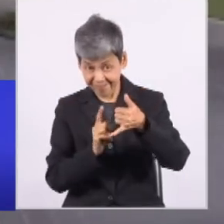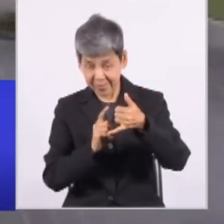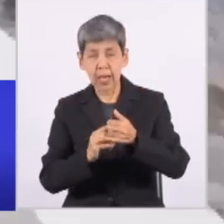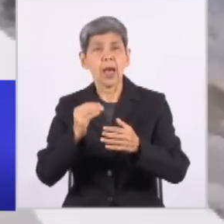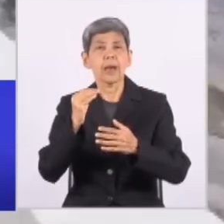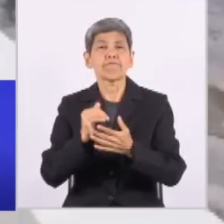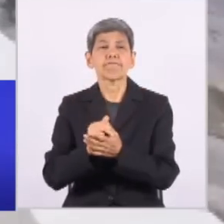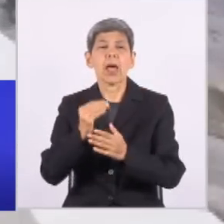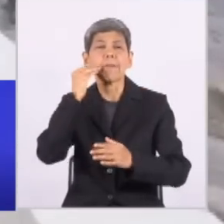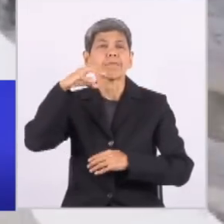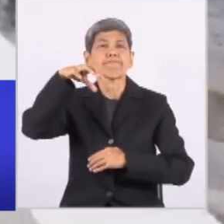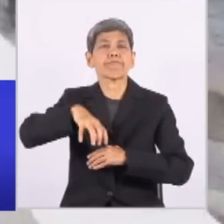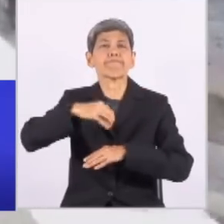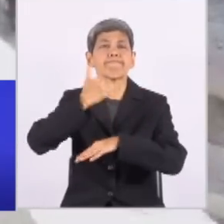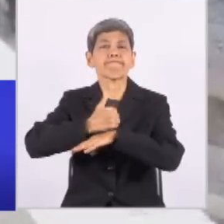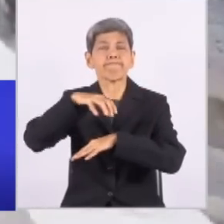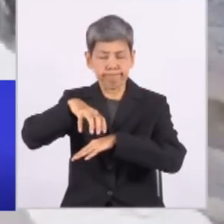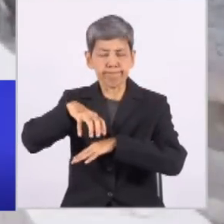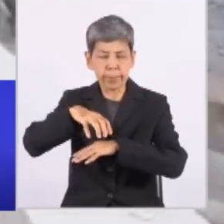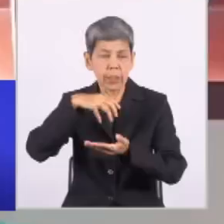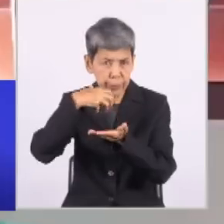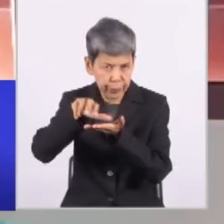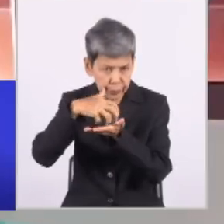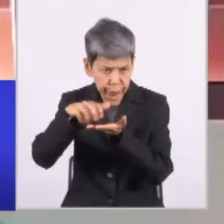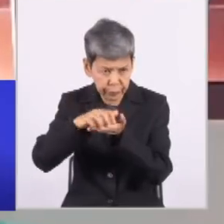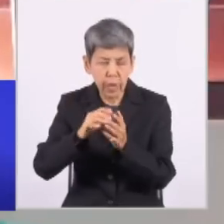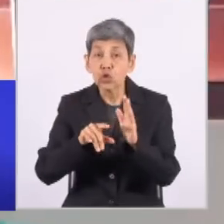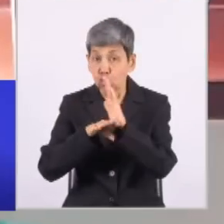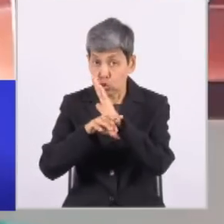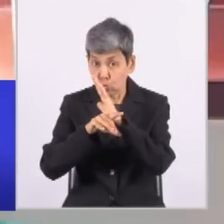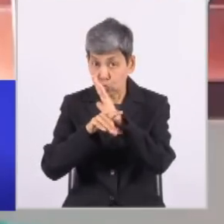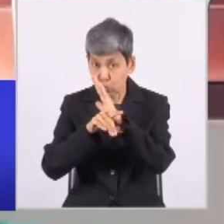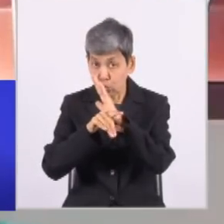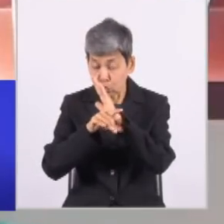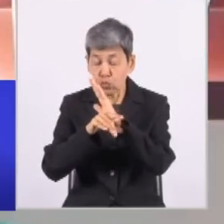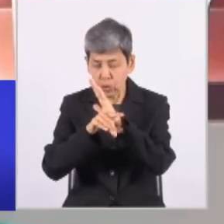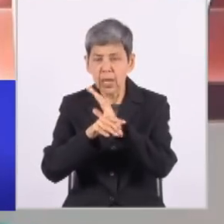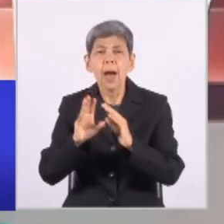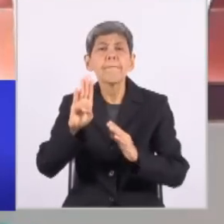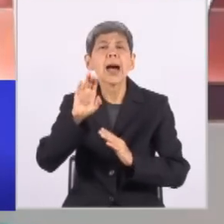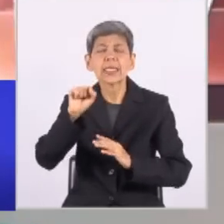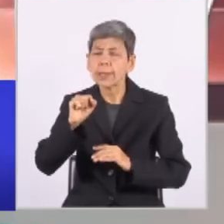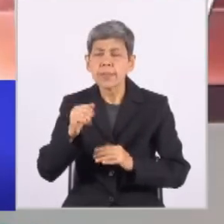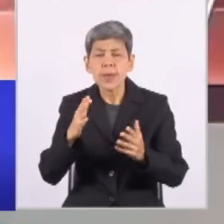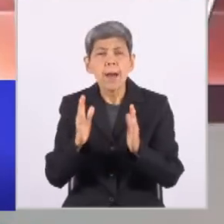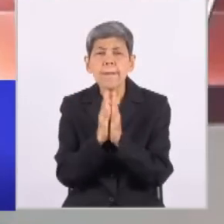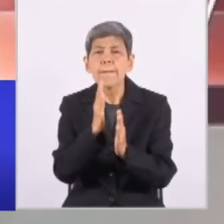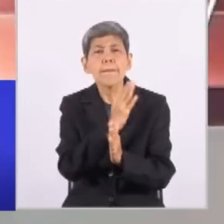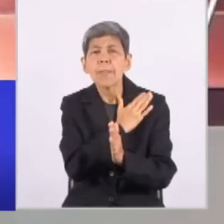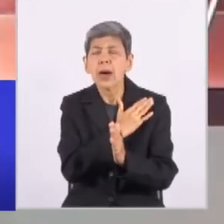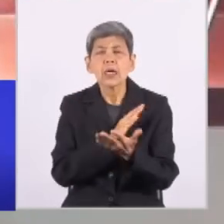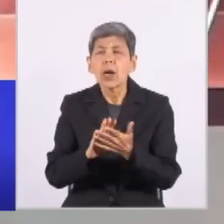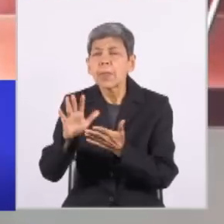เจ้าสำนักสงฆ์พรหมสรนะฮะได้เปิดเผยบอกว่าในเขตชลบุรีเนี่ยนะนี่นะครับบางแสนไม่มีพระต่างชาติหรอก